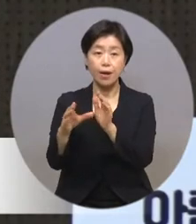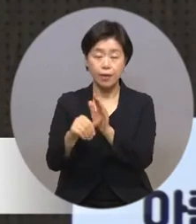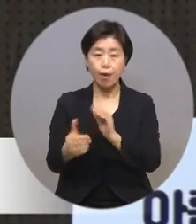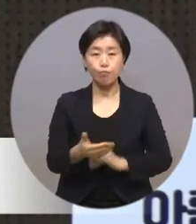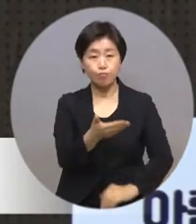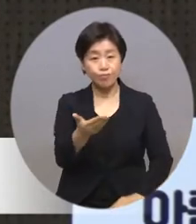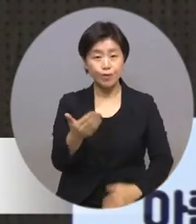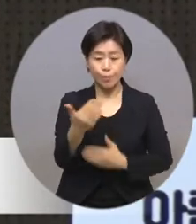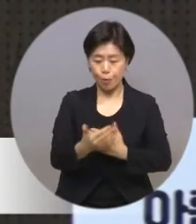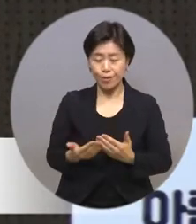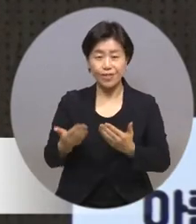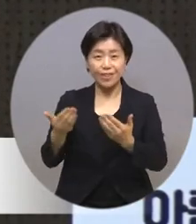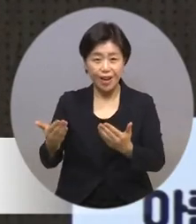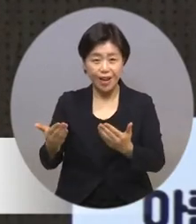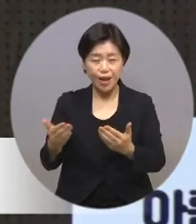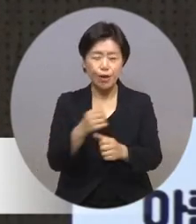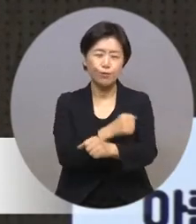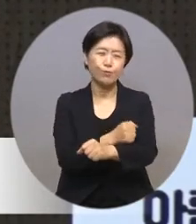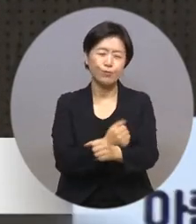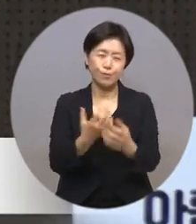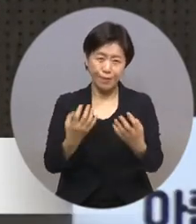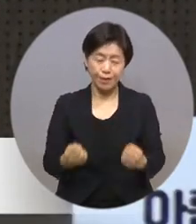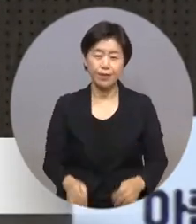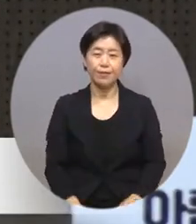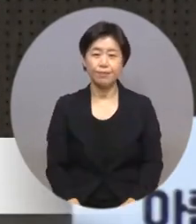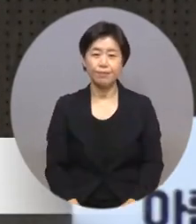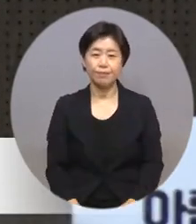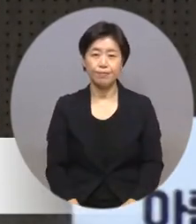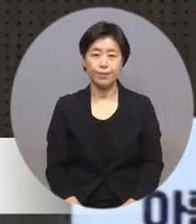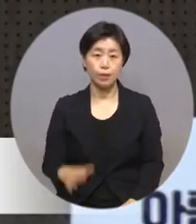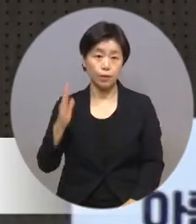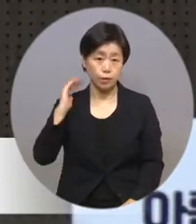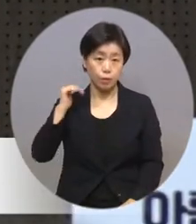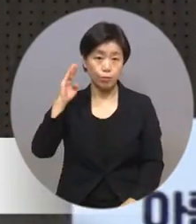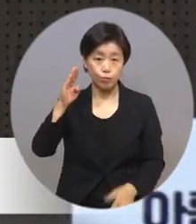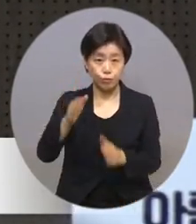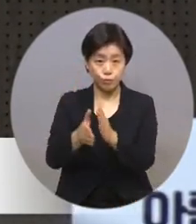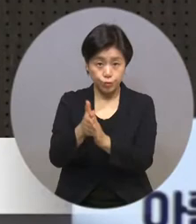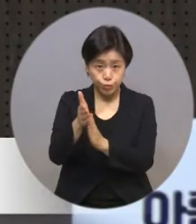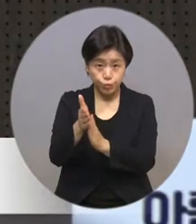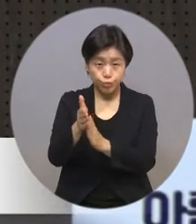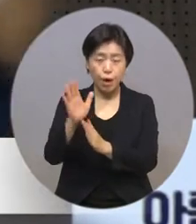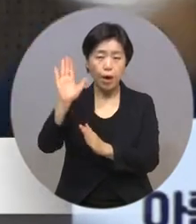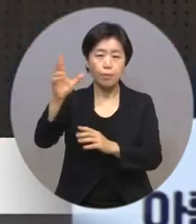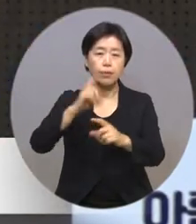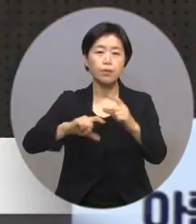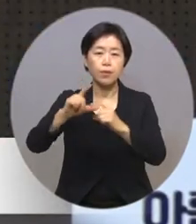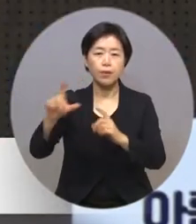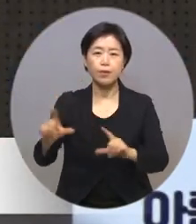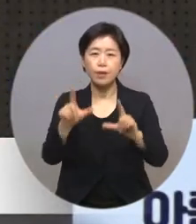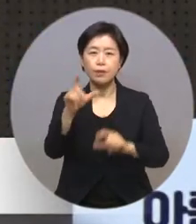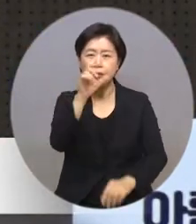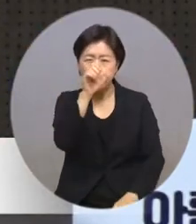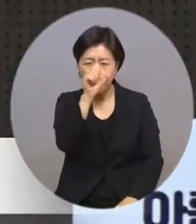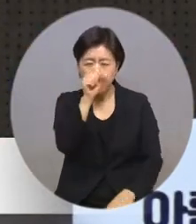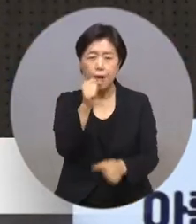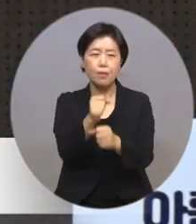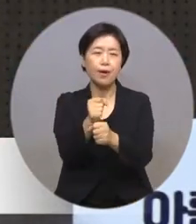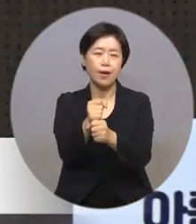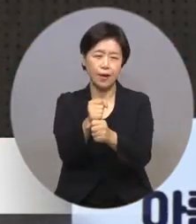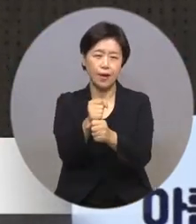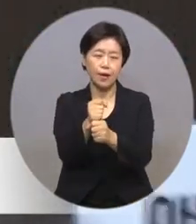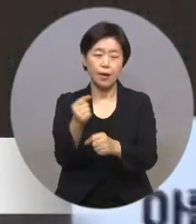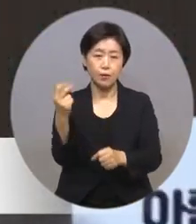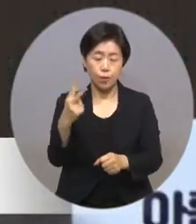분들이 자원봉사자 여러분들이라고 합니다. 우리 의정부를 더욱더 살기 좋게 만드는